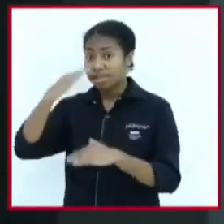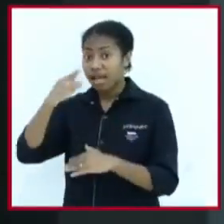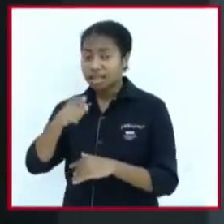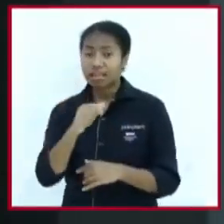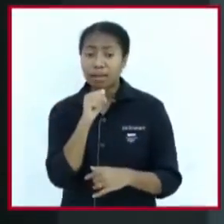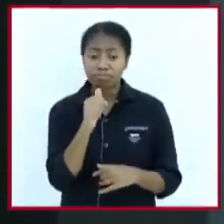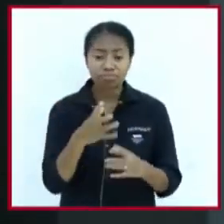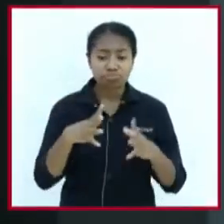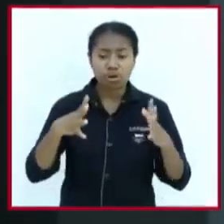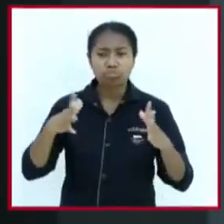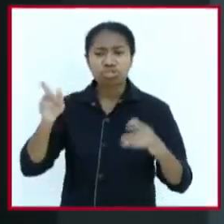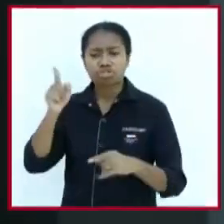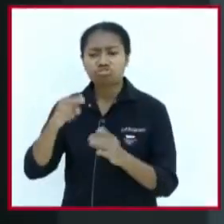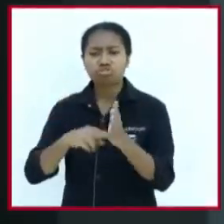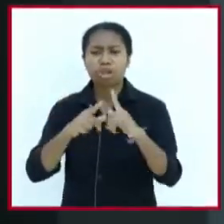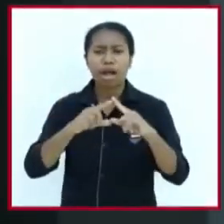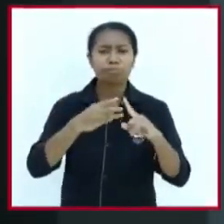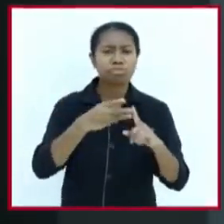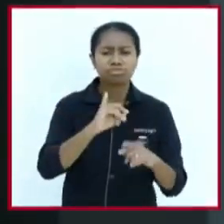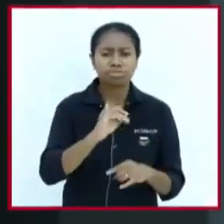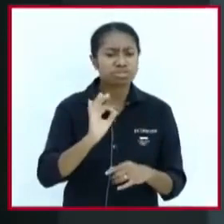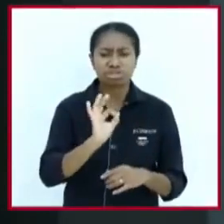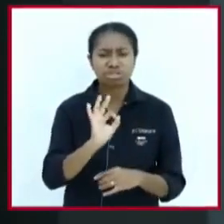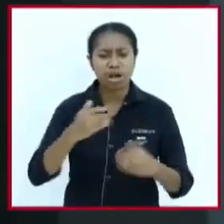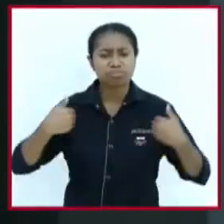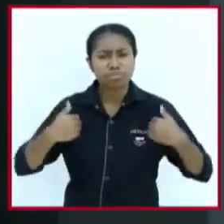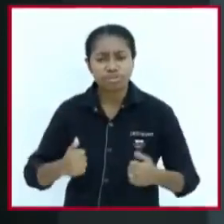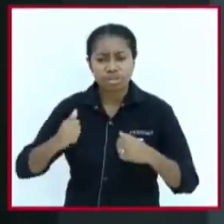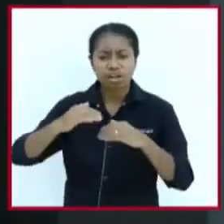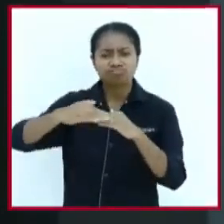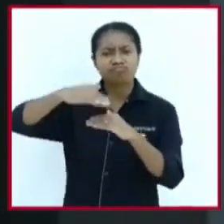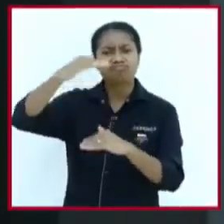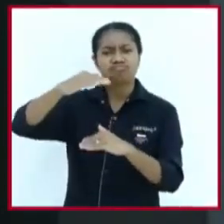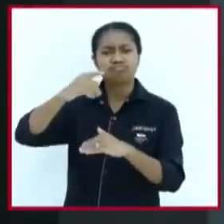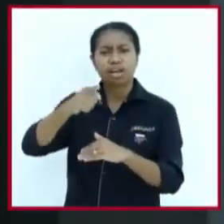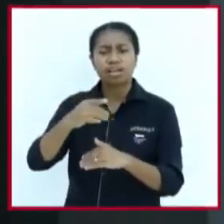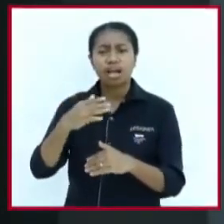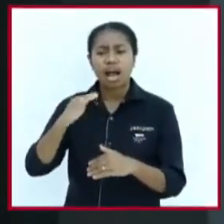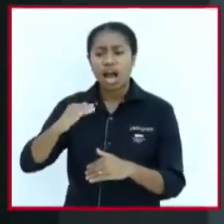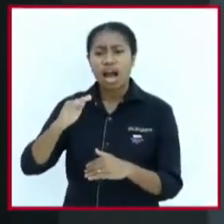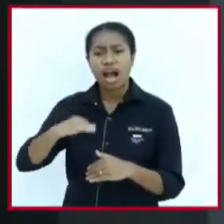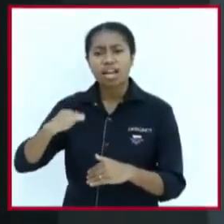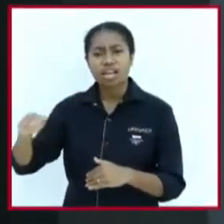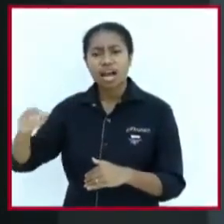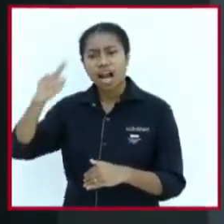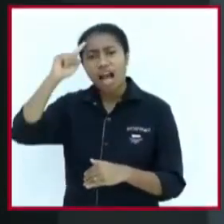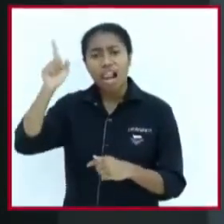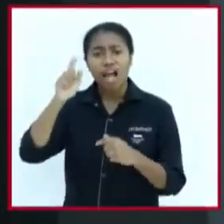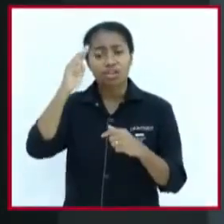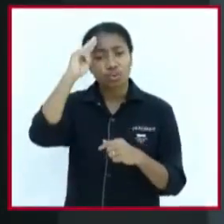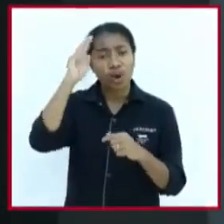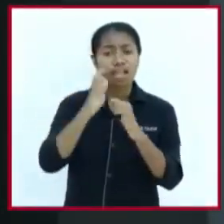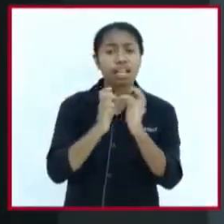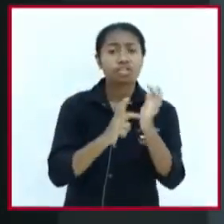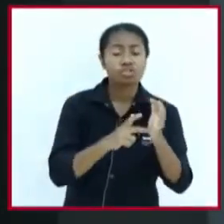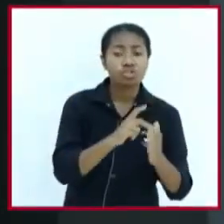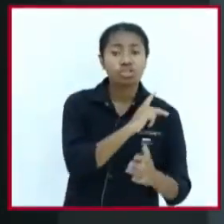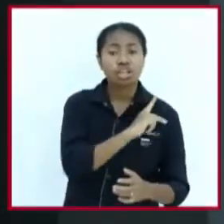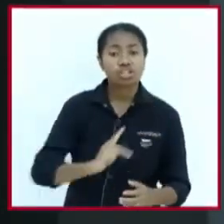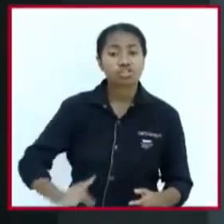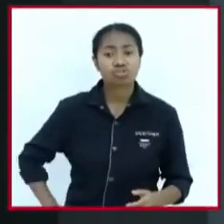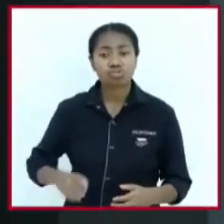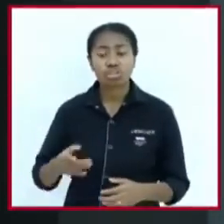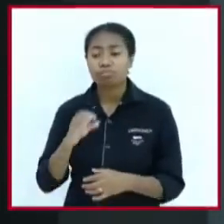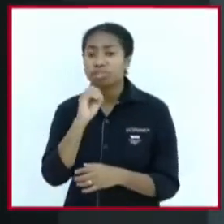sebesar-besarnya nabi kalian tidak bisa menyayangi sang anak Allah Yesus Kristus yang olehnya ala